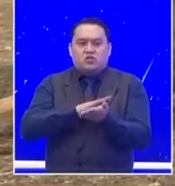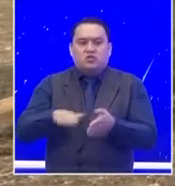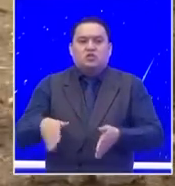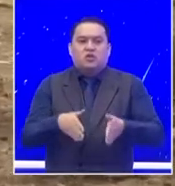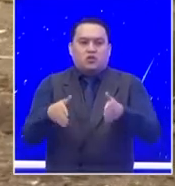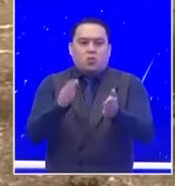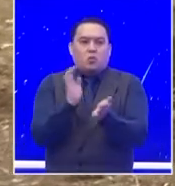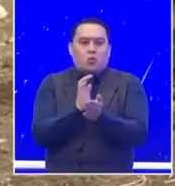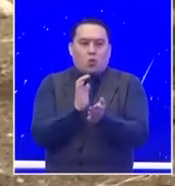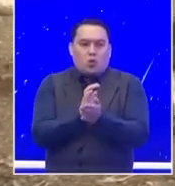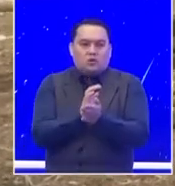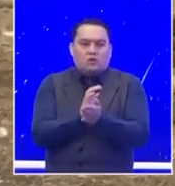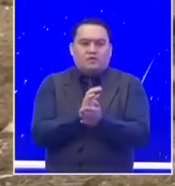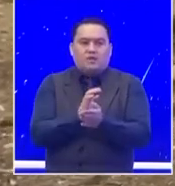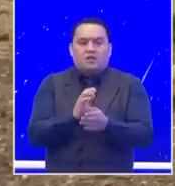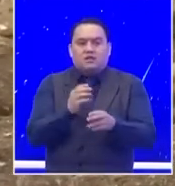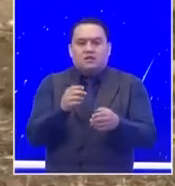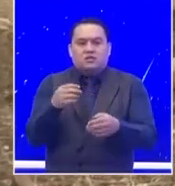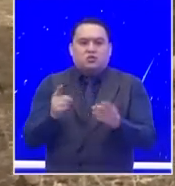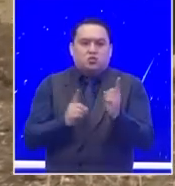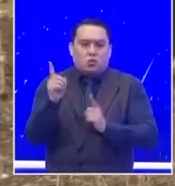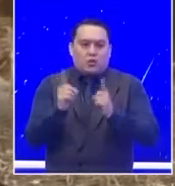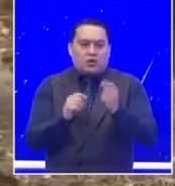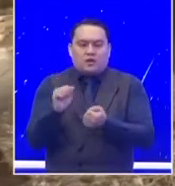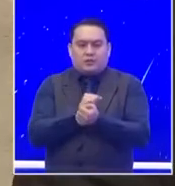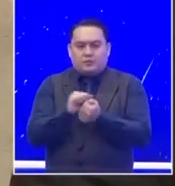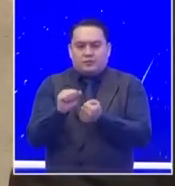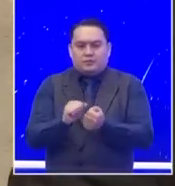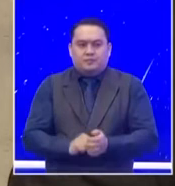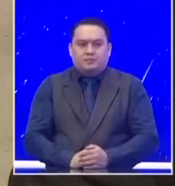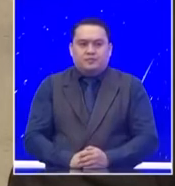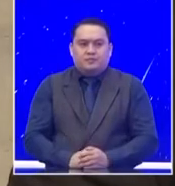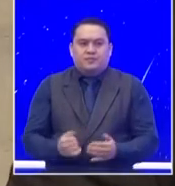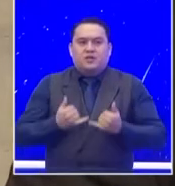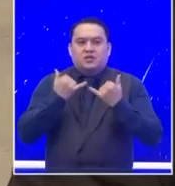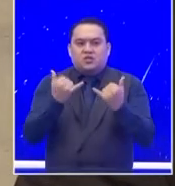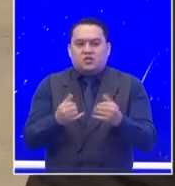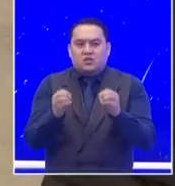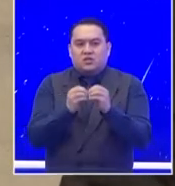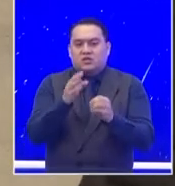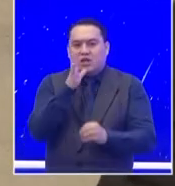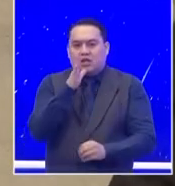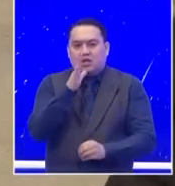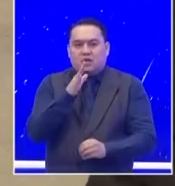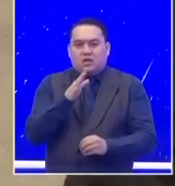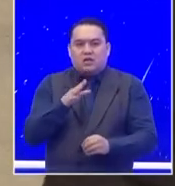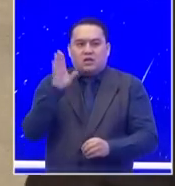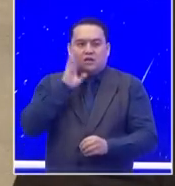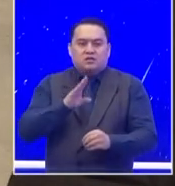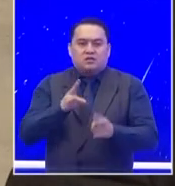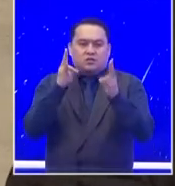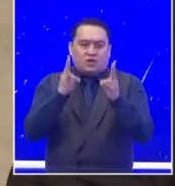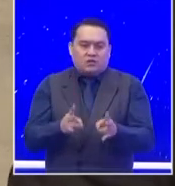территорию от мусора, а также выкорчевывали сухие деревья. В честь 10-летия наводнения села